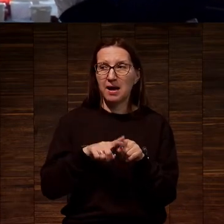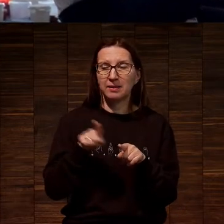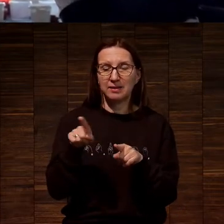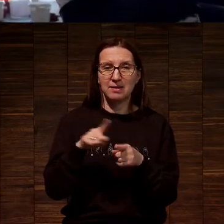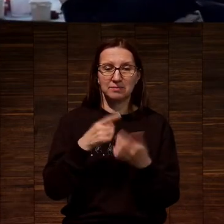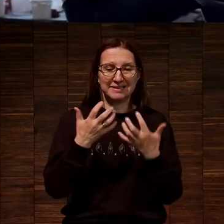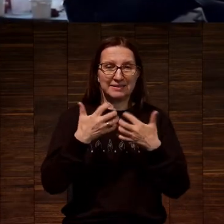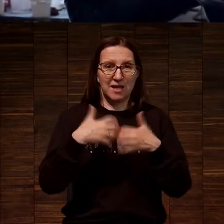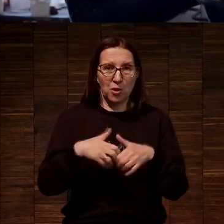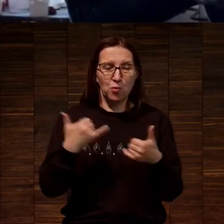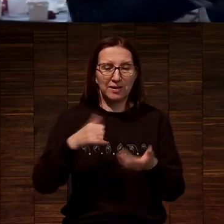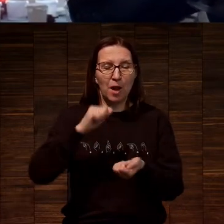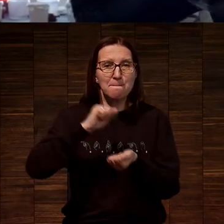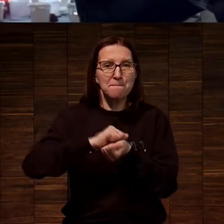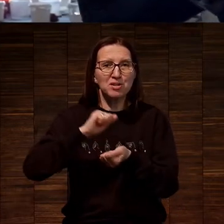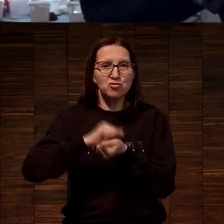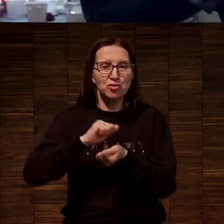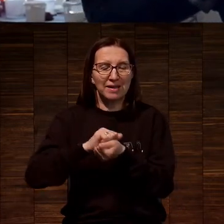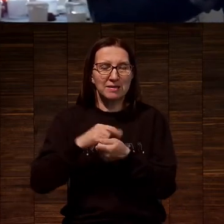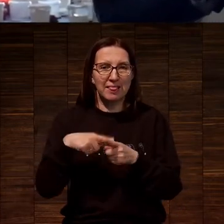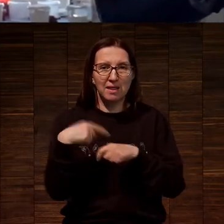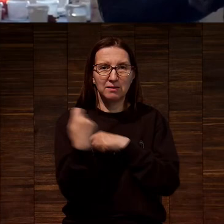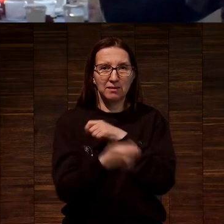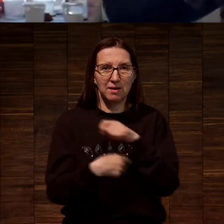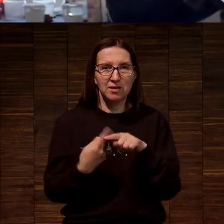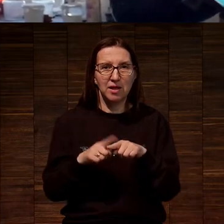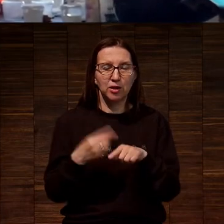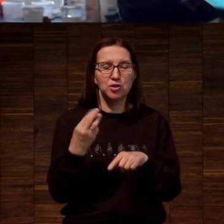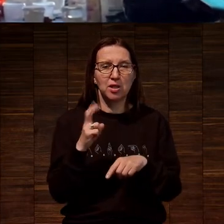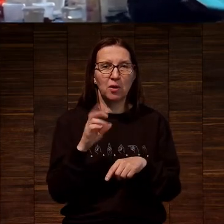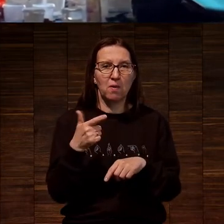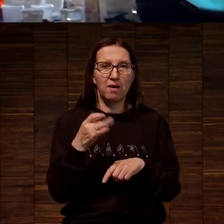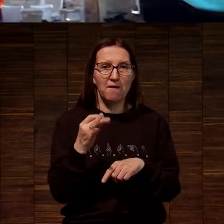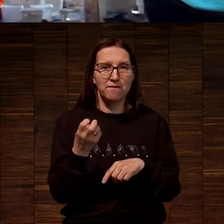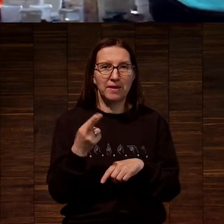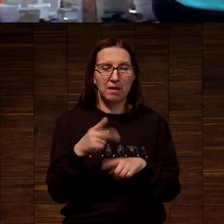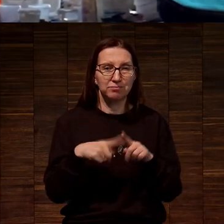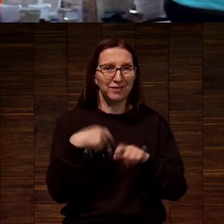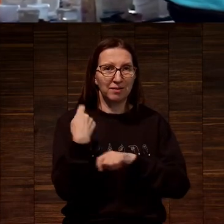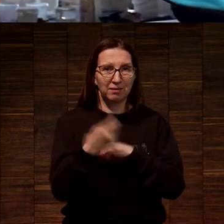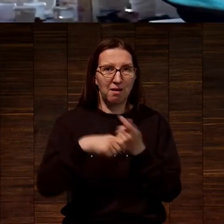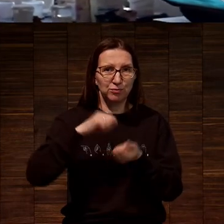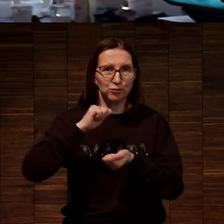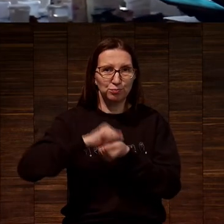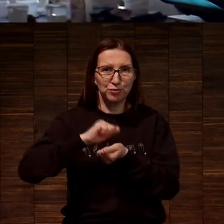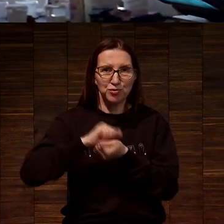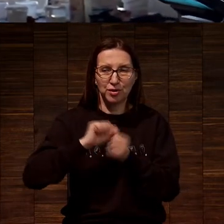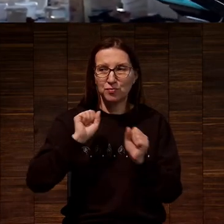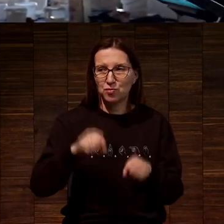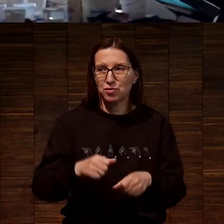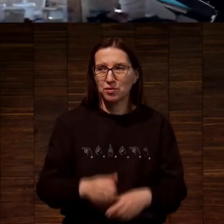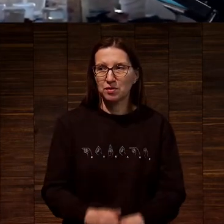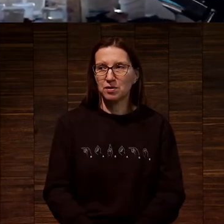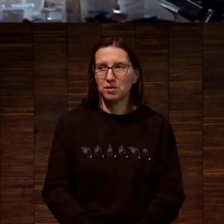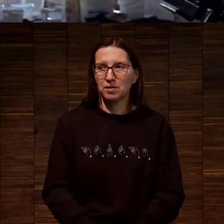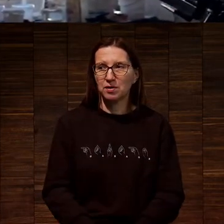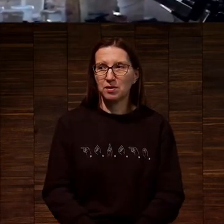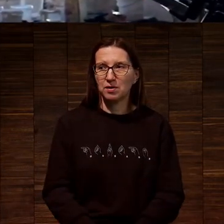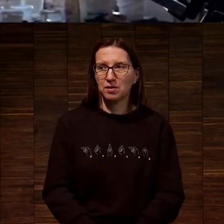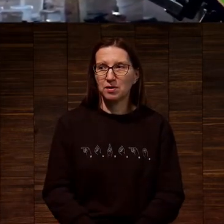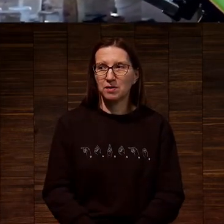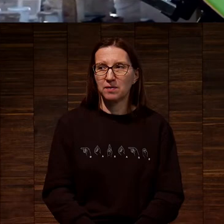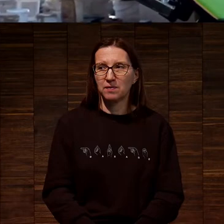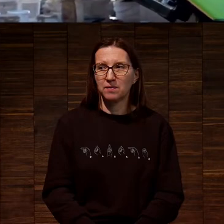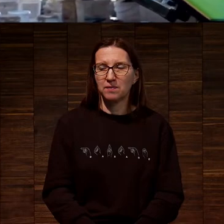текстиле. То есть методом шелкографии. Вот. И это репетиция, я сейчас не